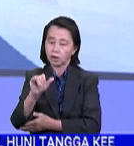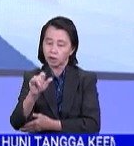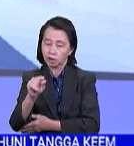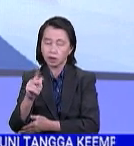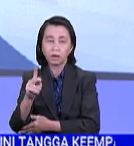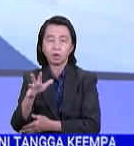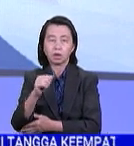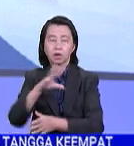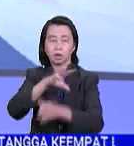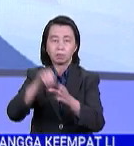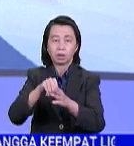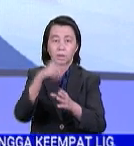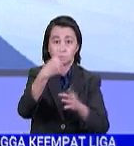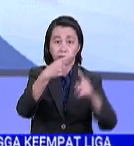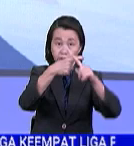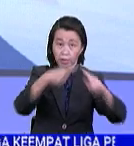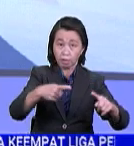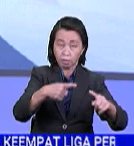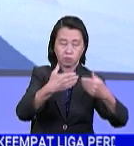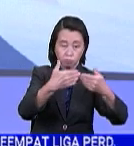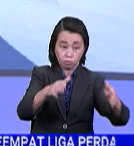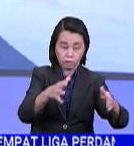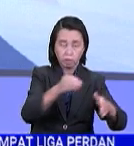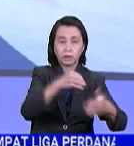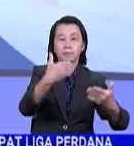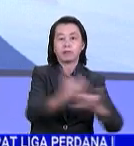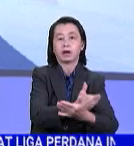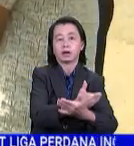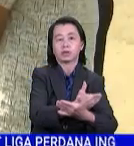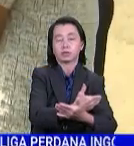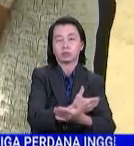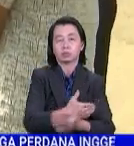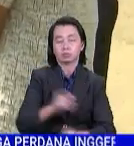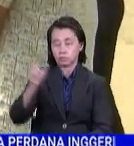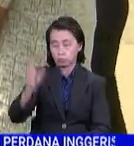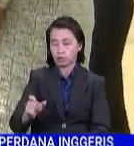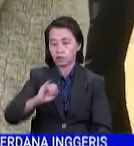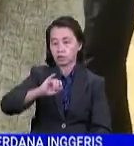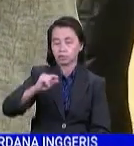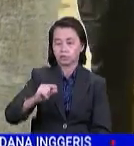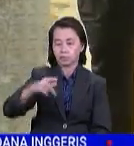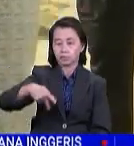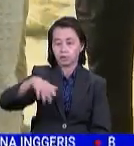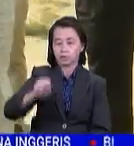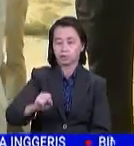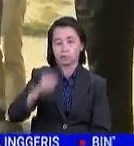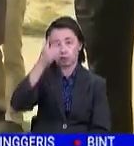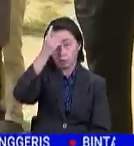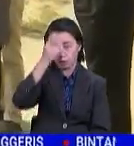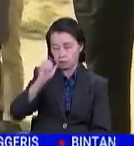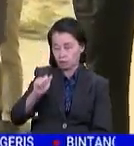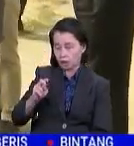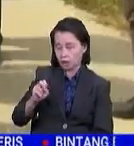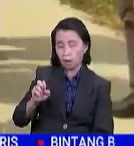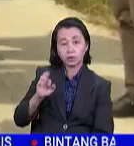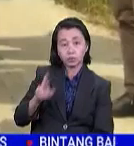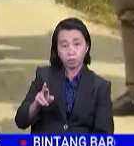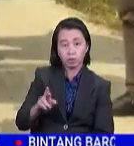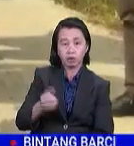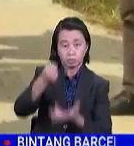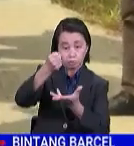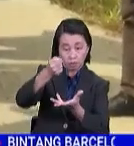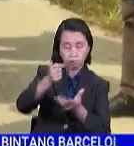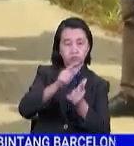termasuk pembinaan dua buah dewan terbuka yang baru. Menurut calon GPS Dun Nangka, Dr. Anwar Rapai, dana